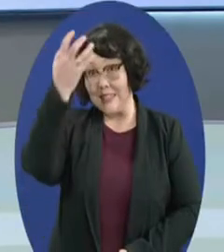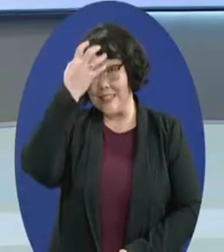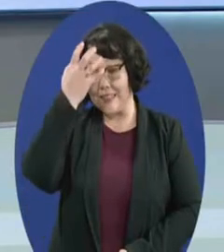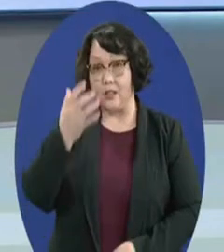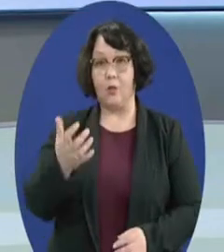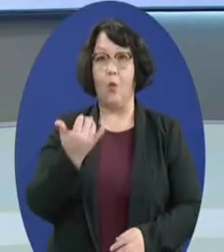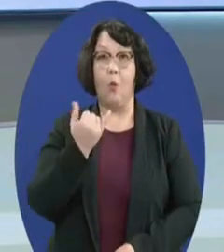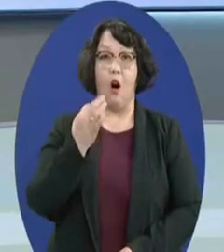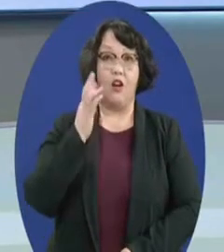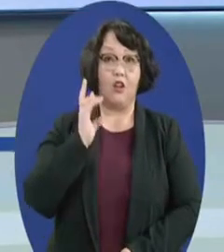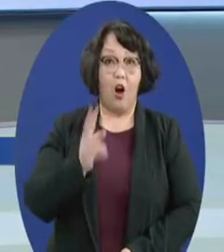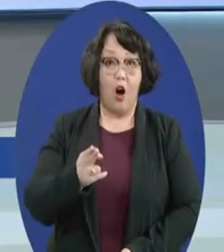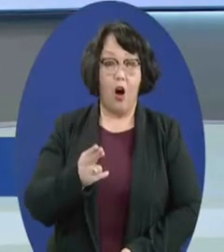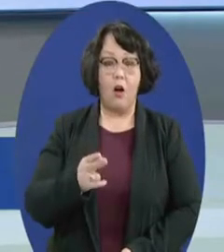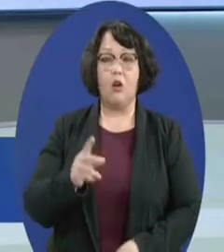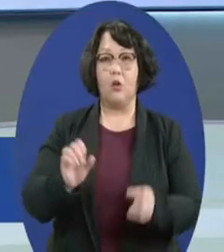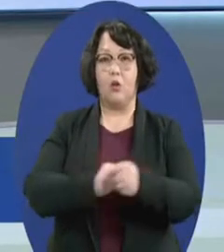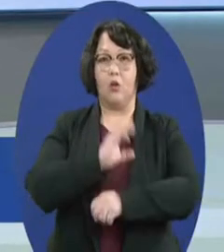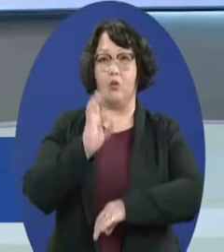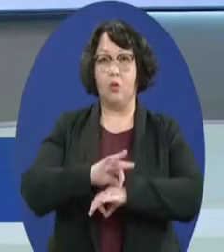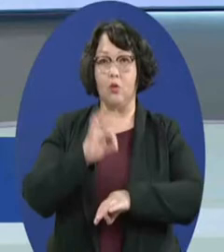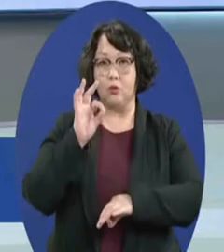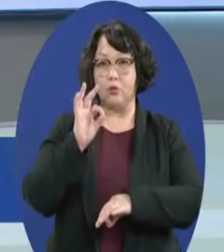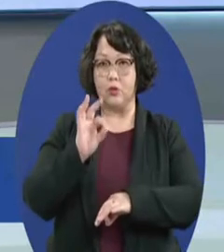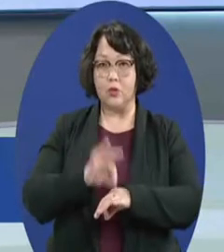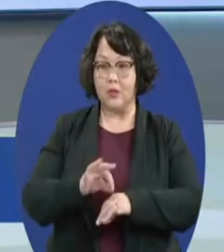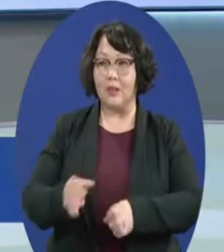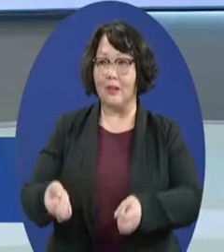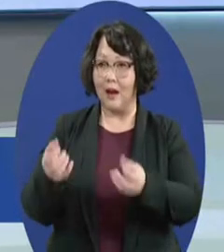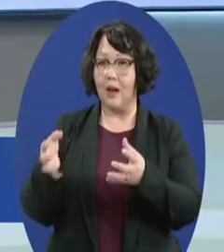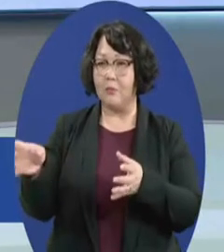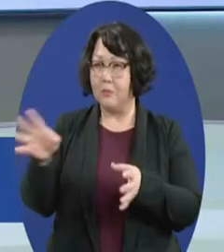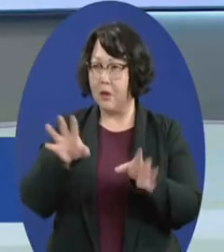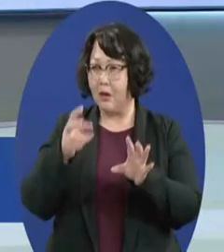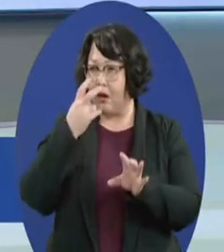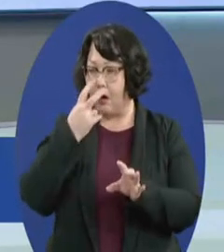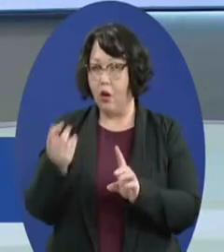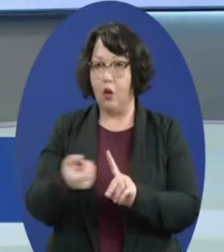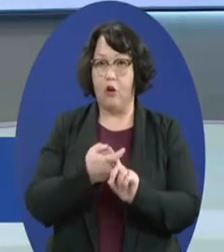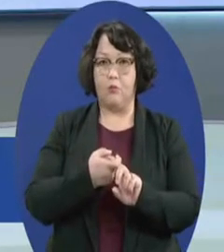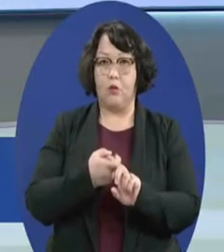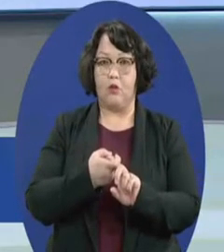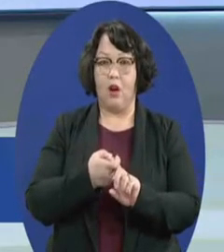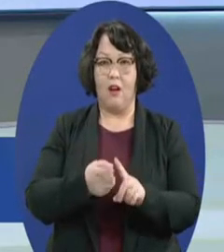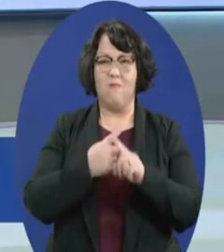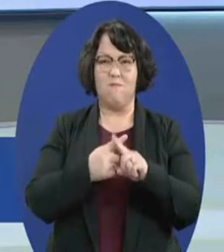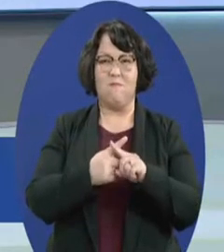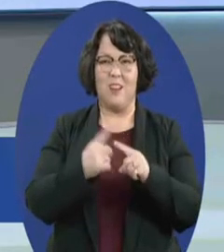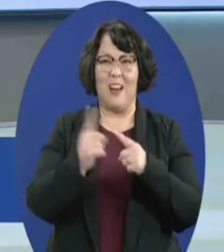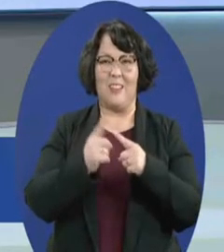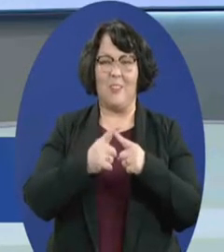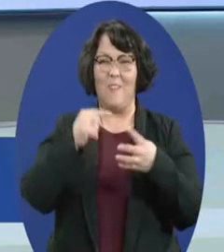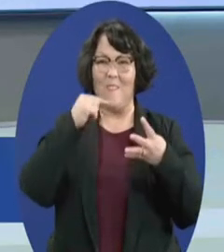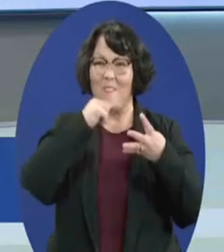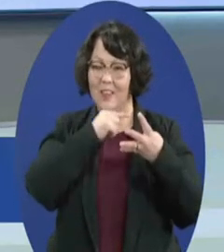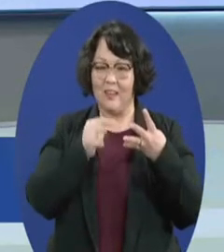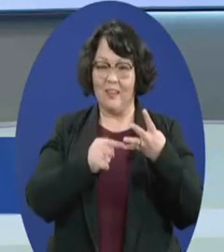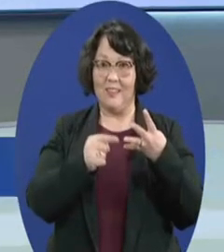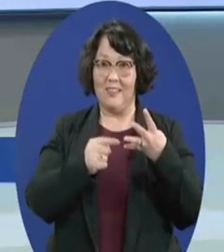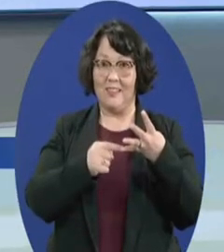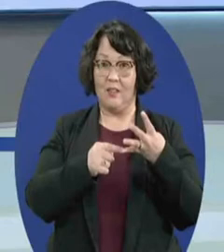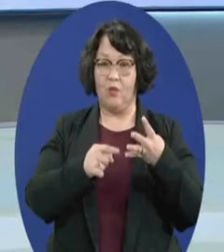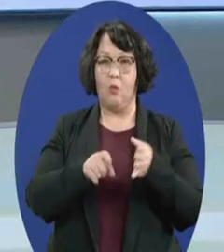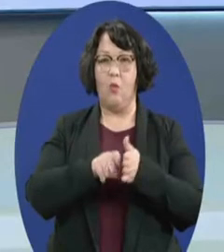За Сингапурлон улсын онцгой комисс коронавирусын сар дахлын нөхцөл байдлыг холбогдуулан бүх нийтийн хөл хорионы хугацааг сунгахаар шийдэд байна. Хөл хорионы